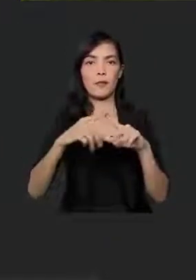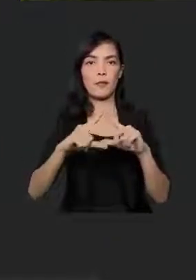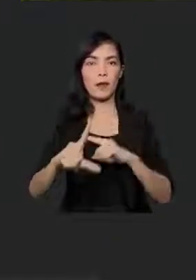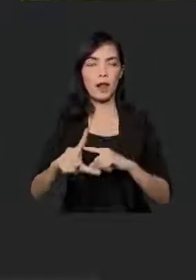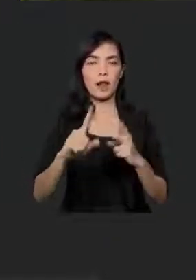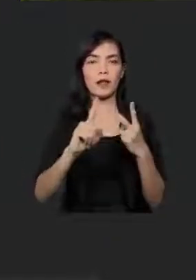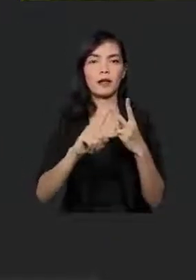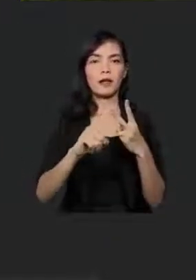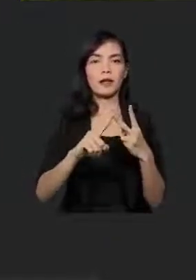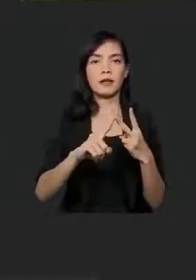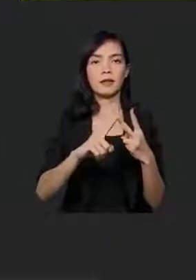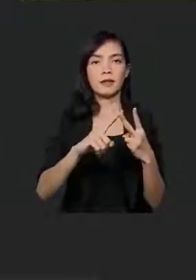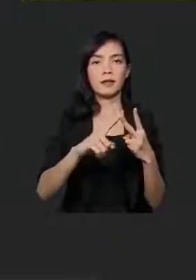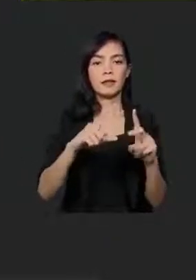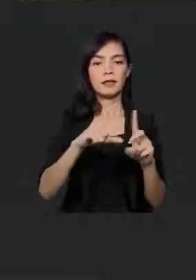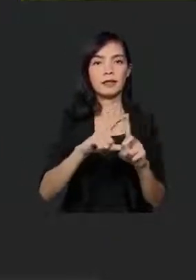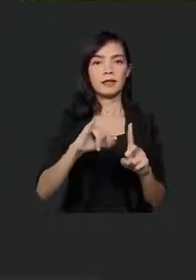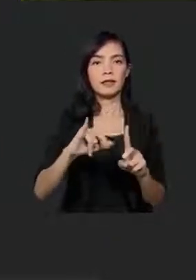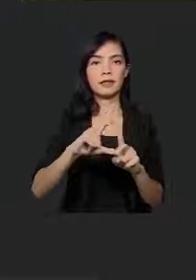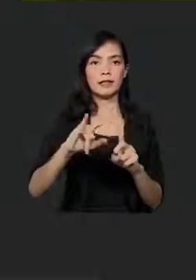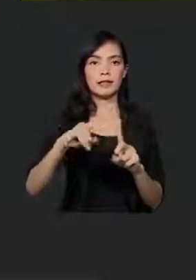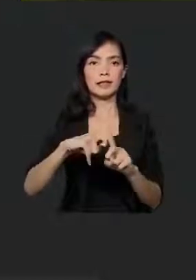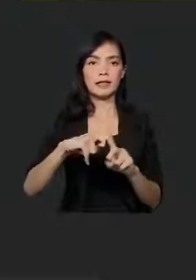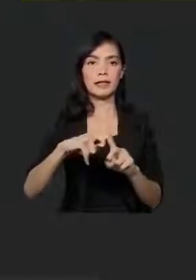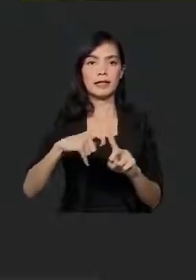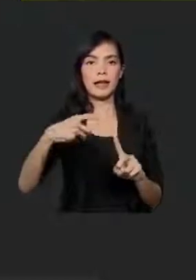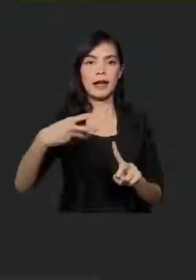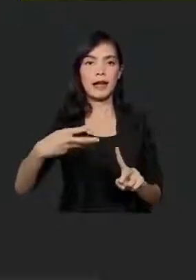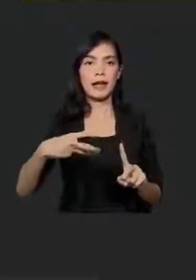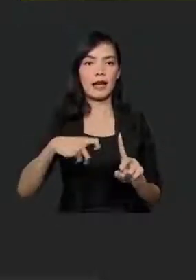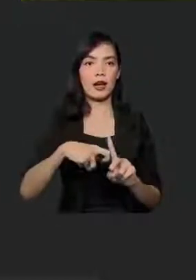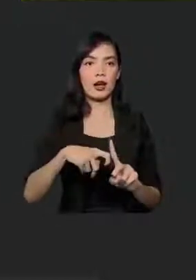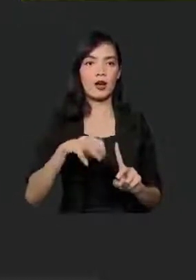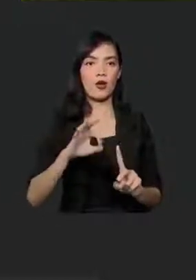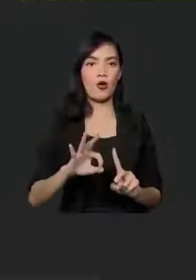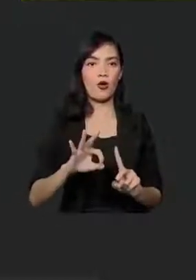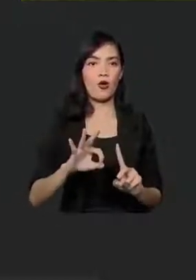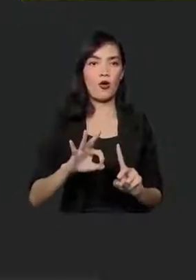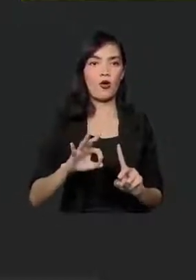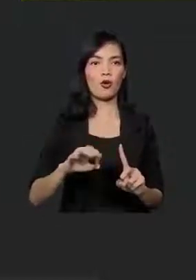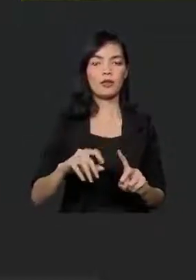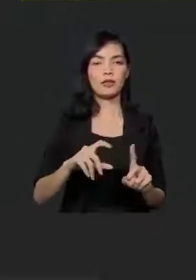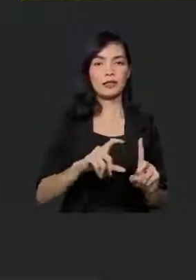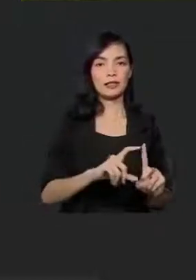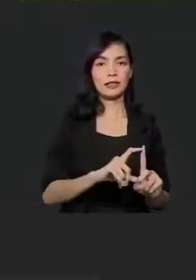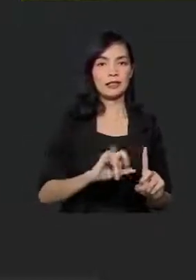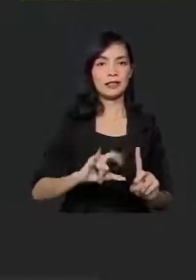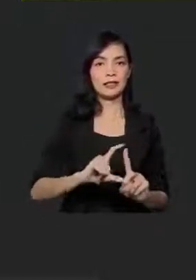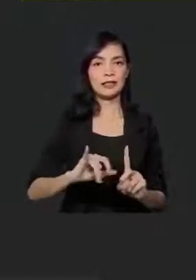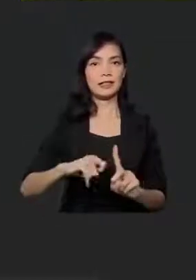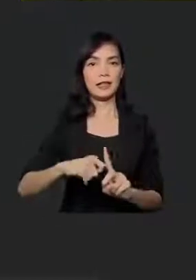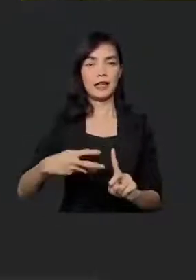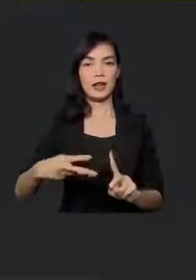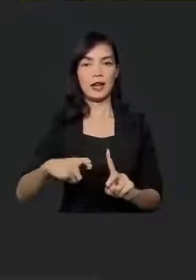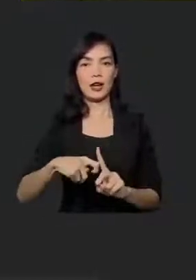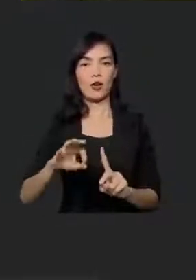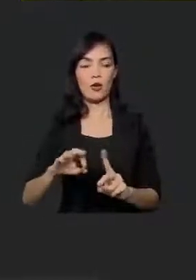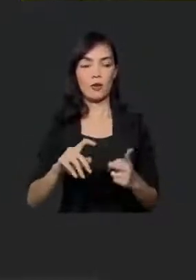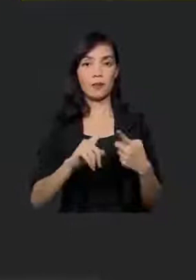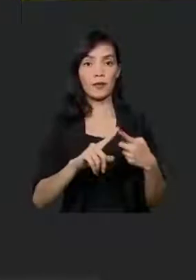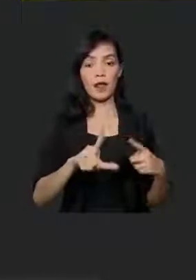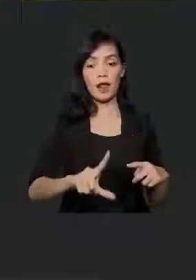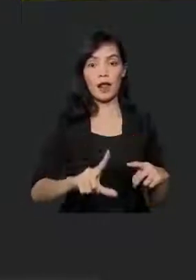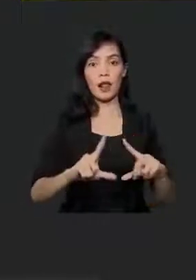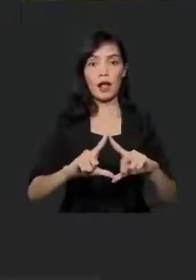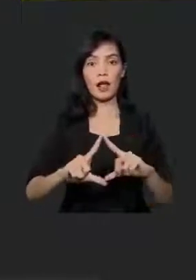yang kedua adalah Bapak Didik Eko Pujianto SHM a lalu untuk bapak lalu selaku duta besar Republik